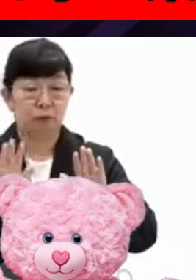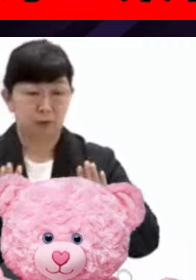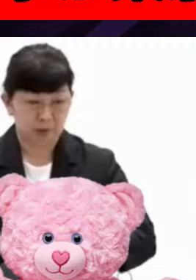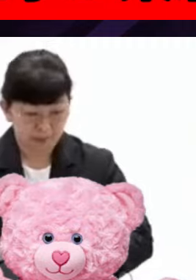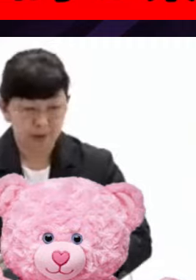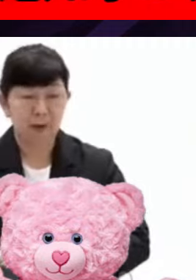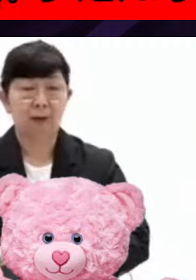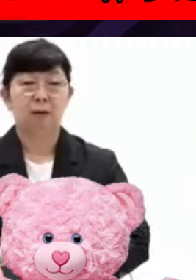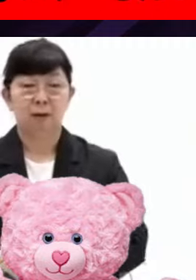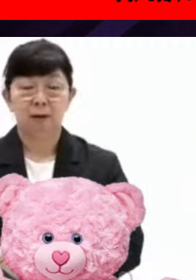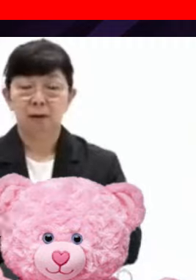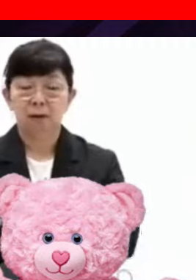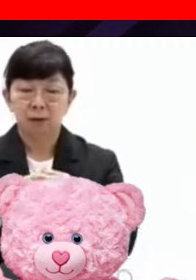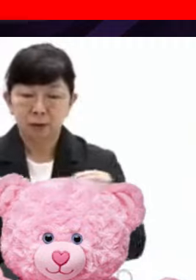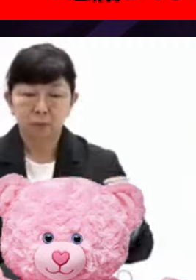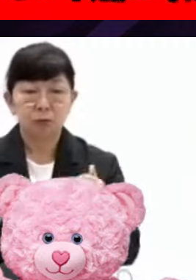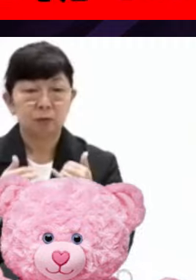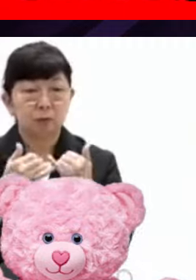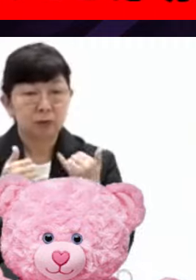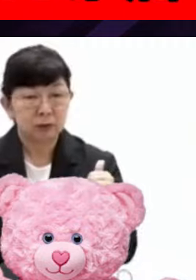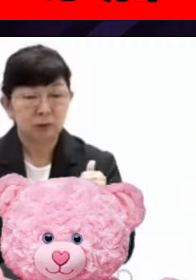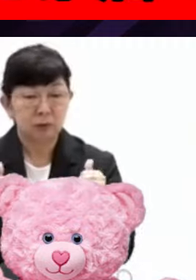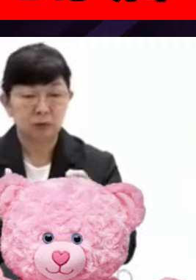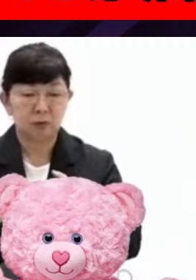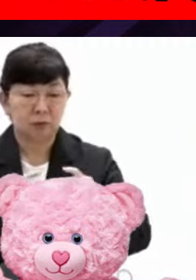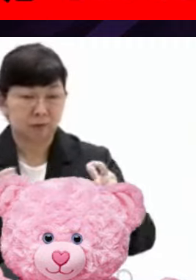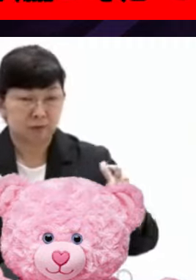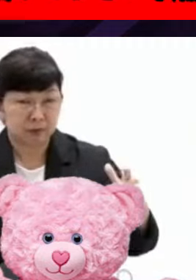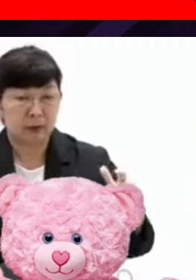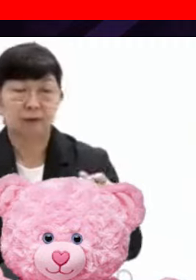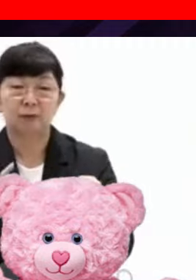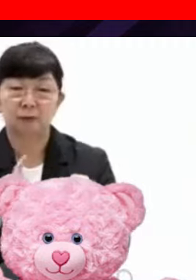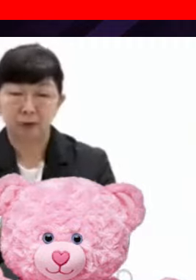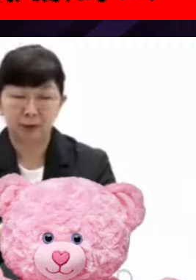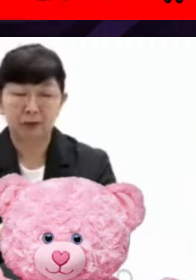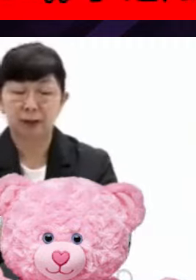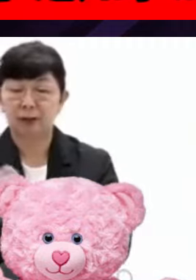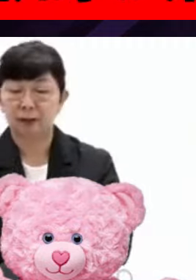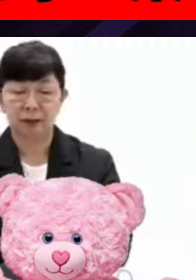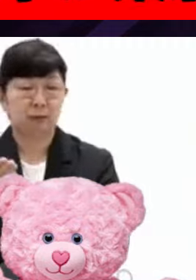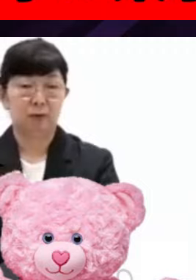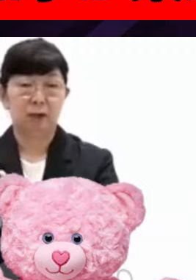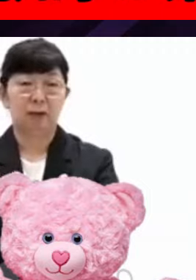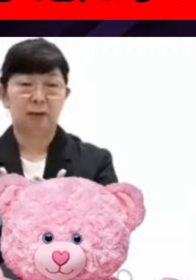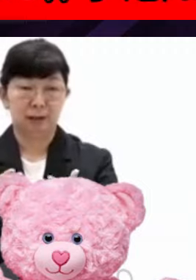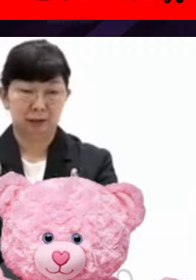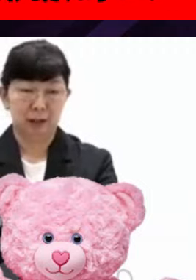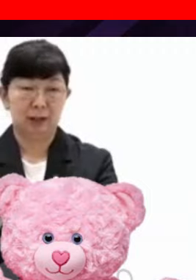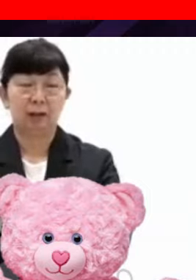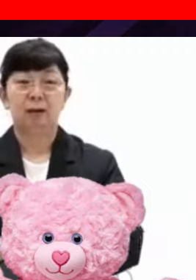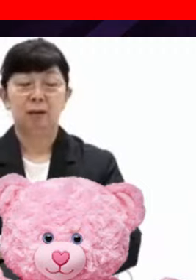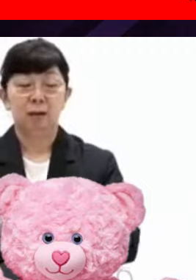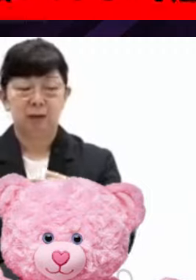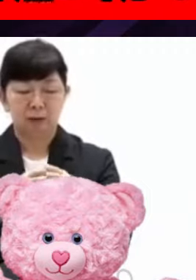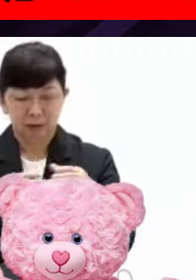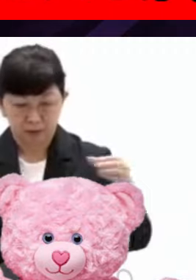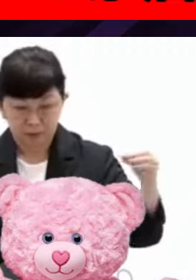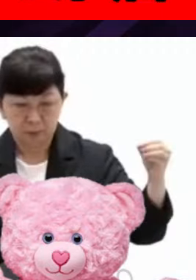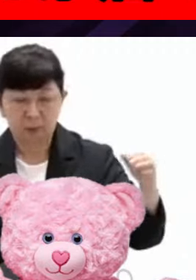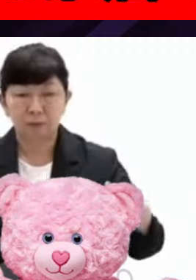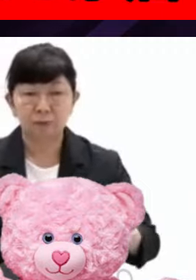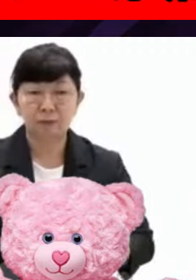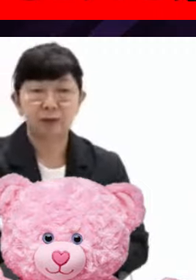まず我が国の人口増加を図る上ではですね、先ほどもちょっと申し上げましたけれども、この日本全体